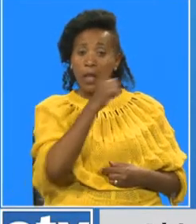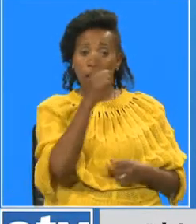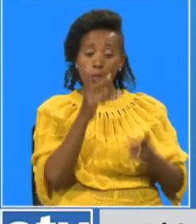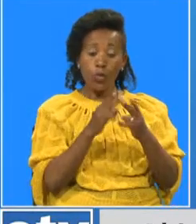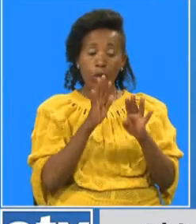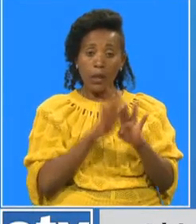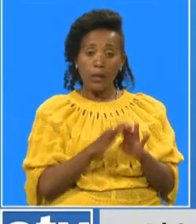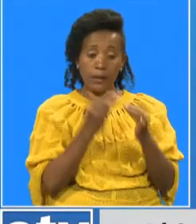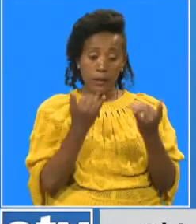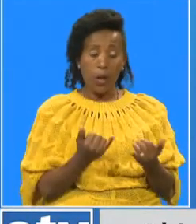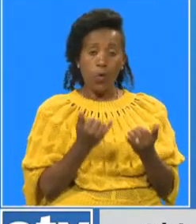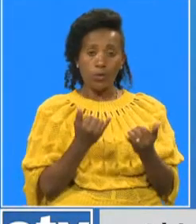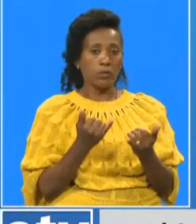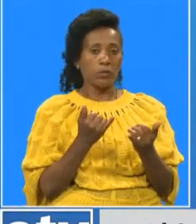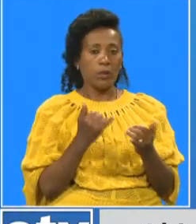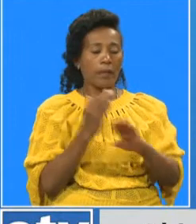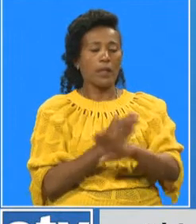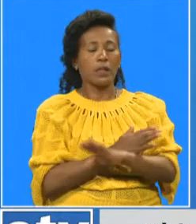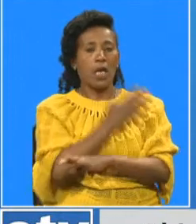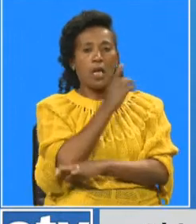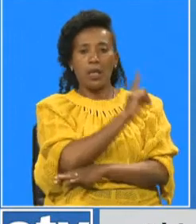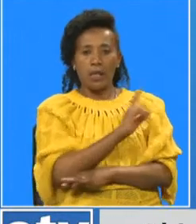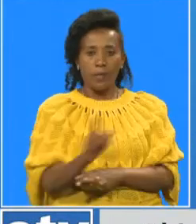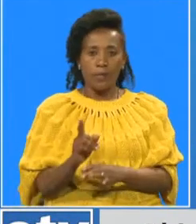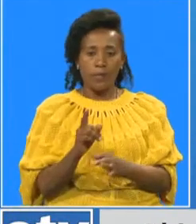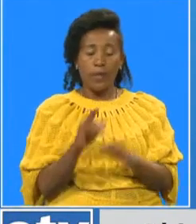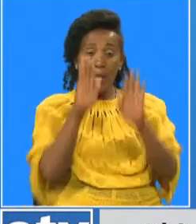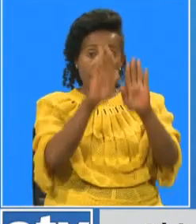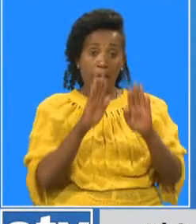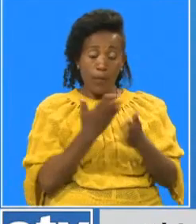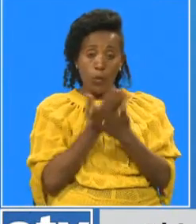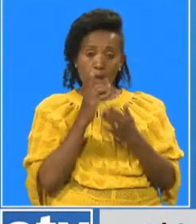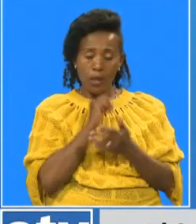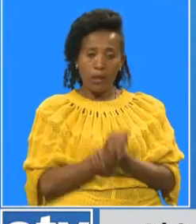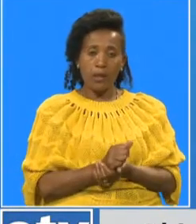አንዳንድ ቦታ ላይ ግን ስቲል አልተስተካከለም። የሚገርመው ነገር